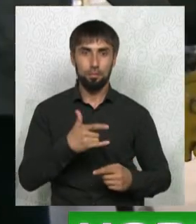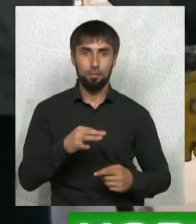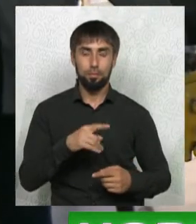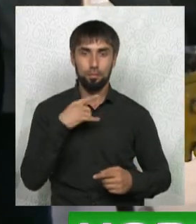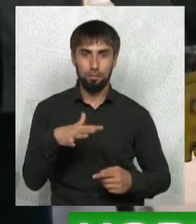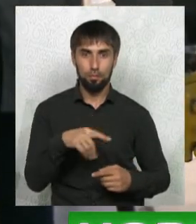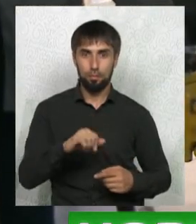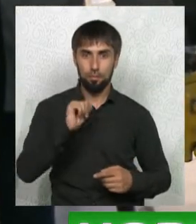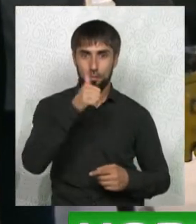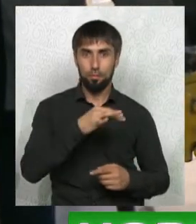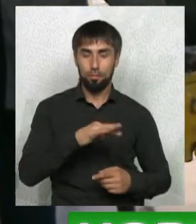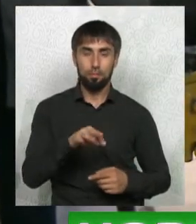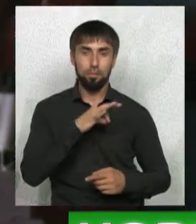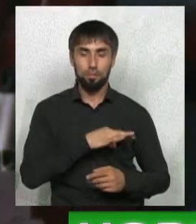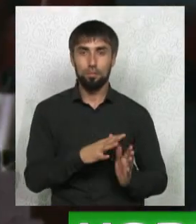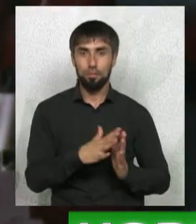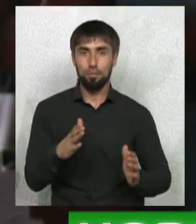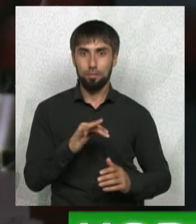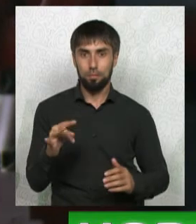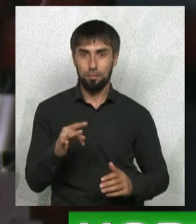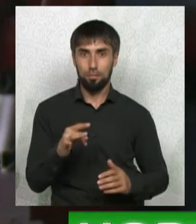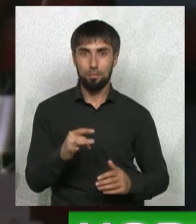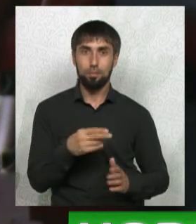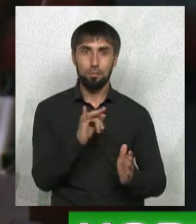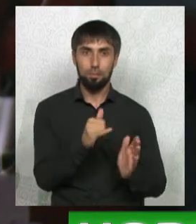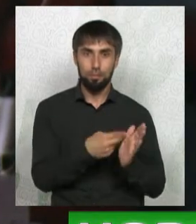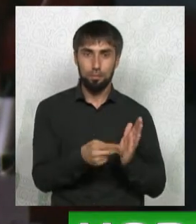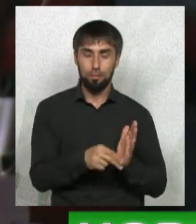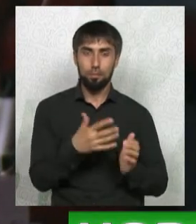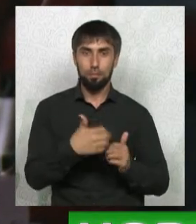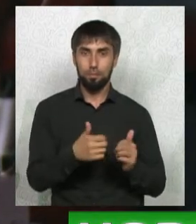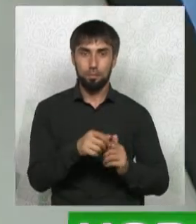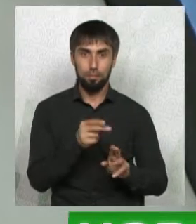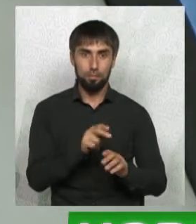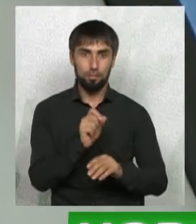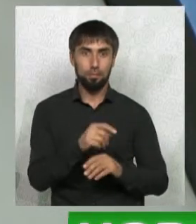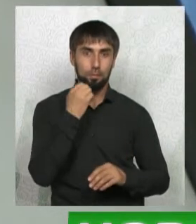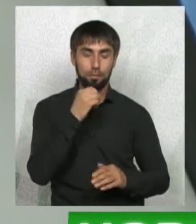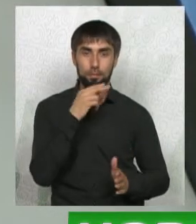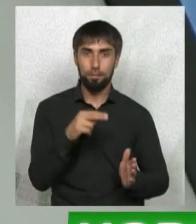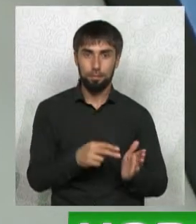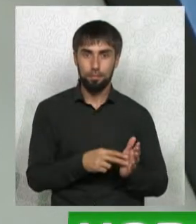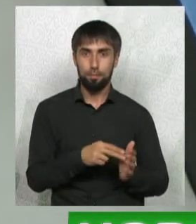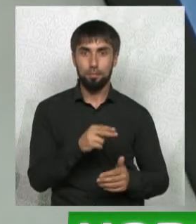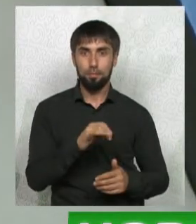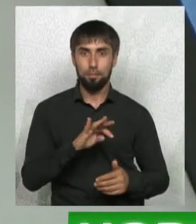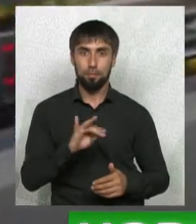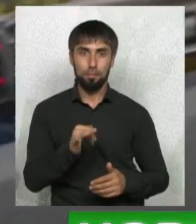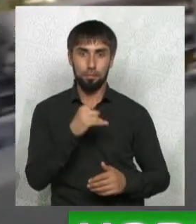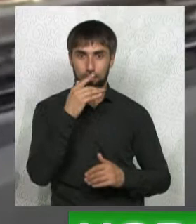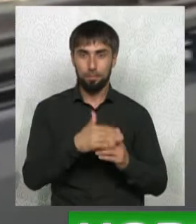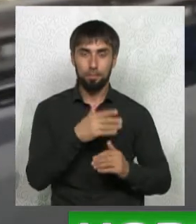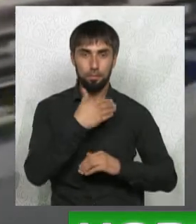в этом году. Продукция пользуется большим спросом у покупателей. Среди заказчиков – Москва, Санкт-Петербург, Челябинск и даже